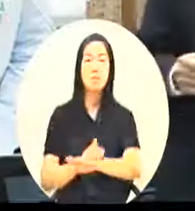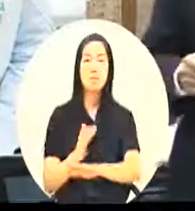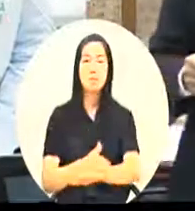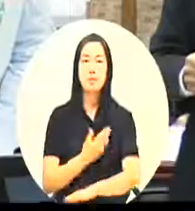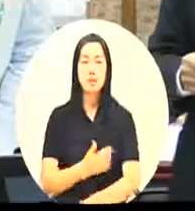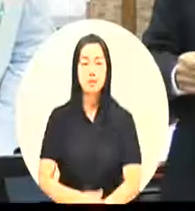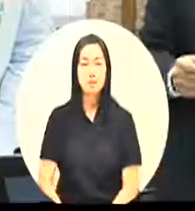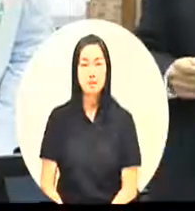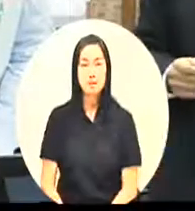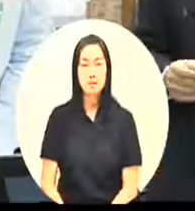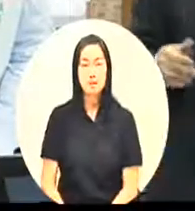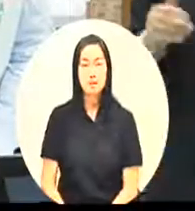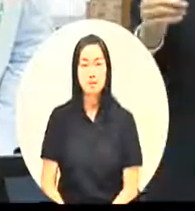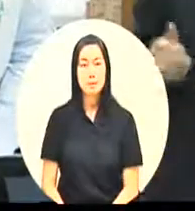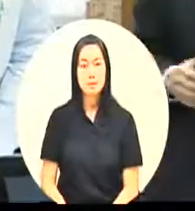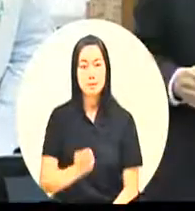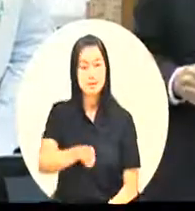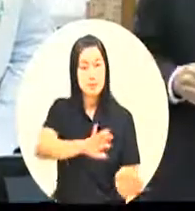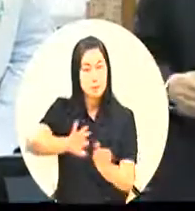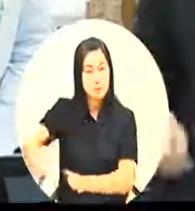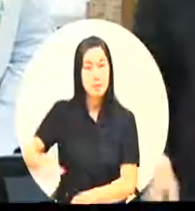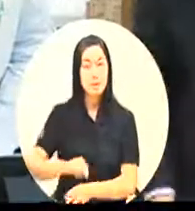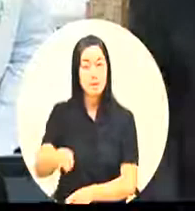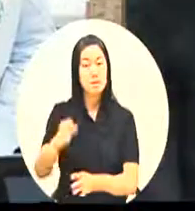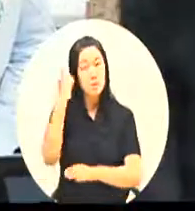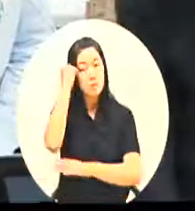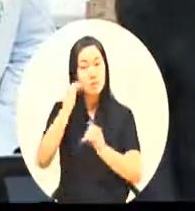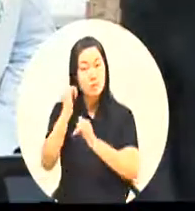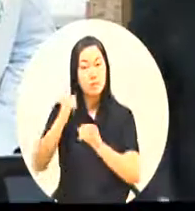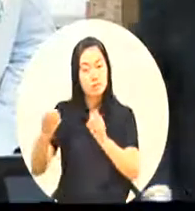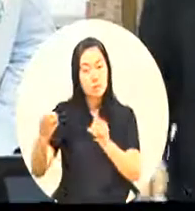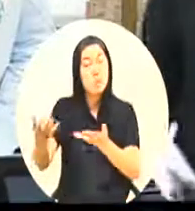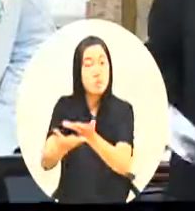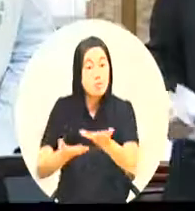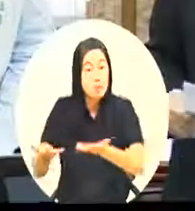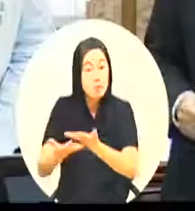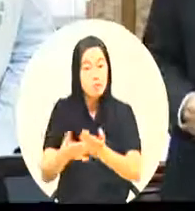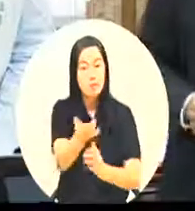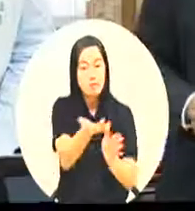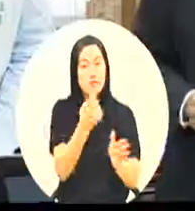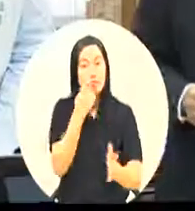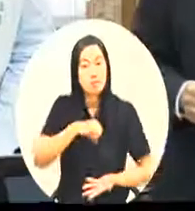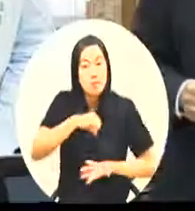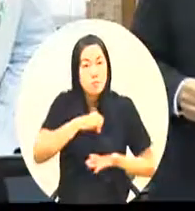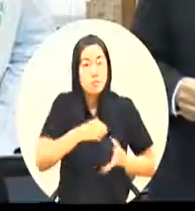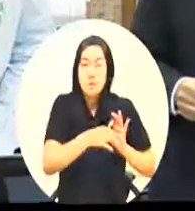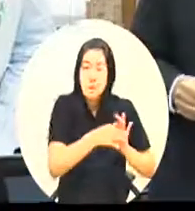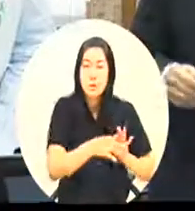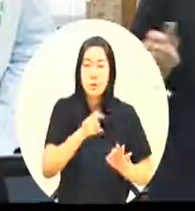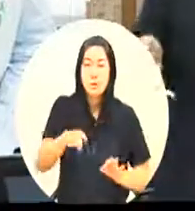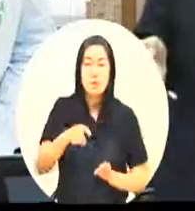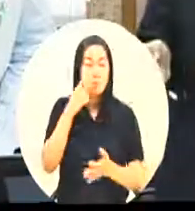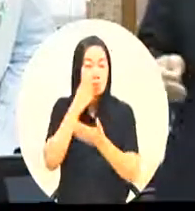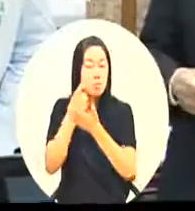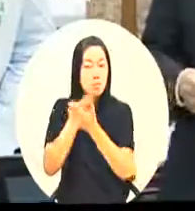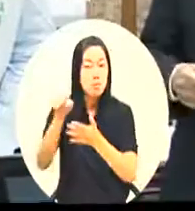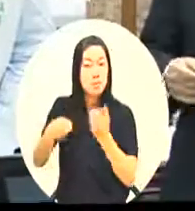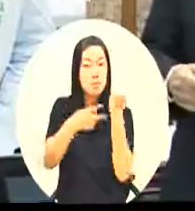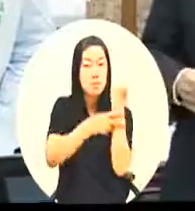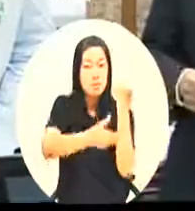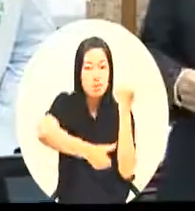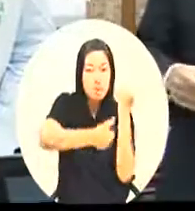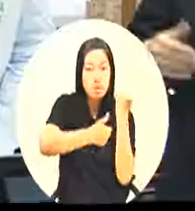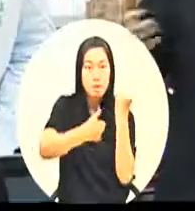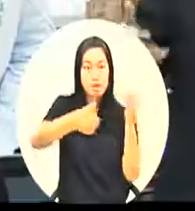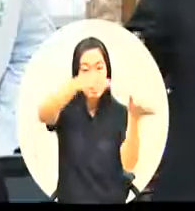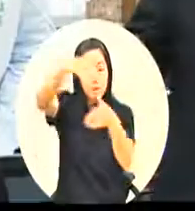往前推动。好，那至于说跟地方上的沟通，刚才议员也非常关心，我们除了每一个月会跟里长有进